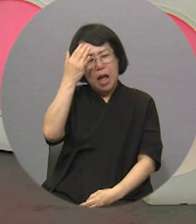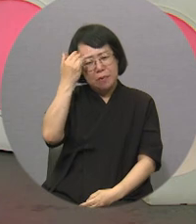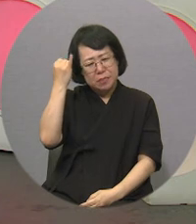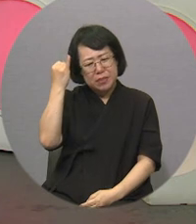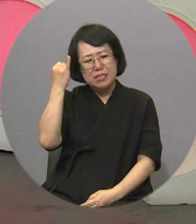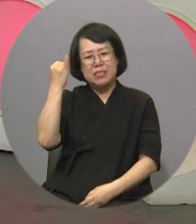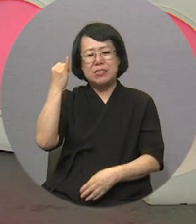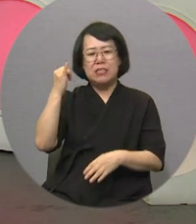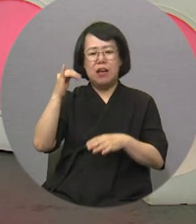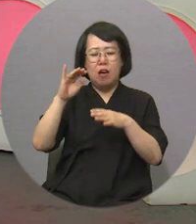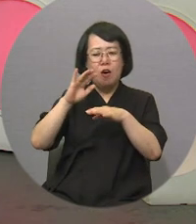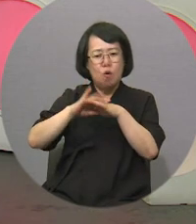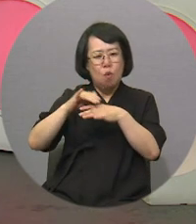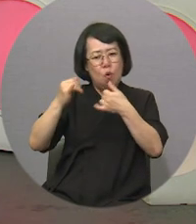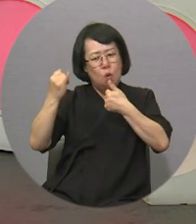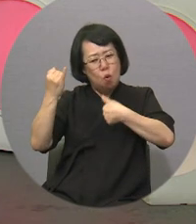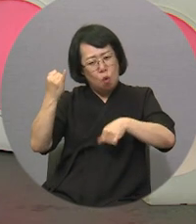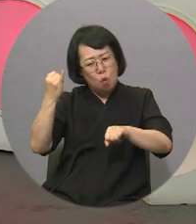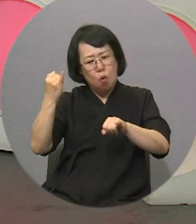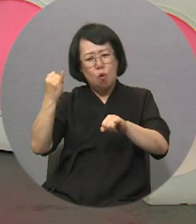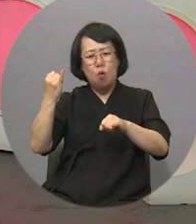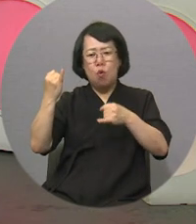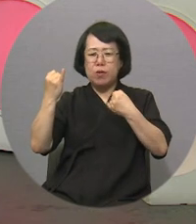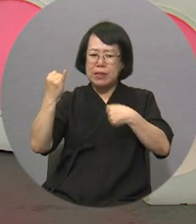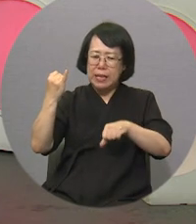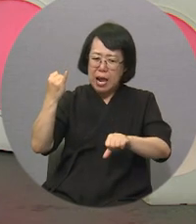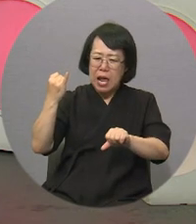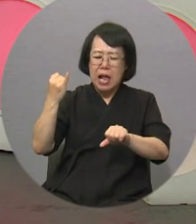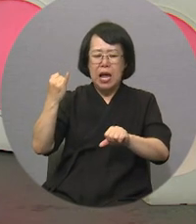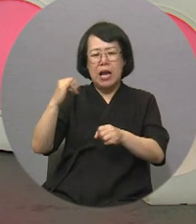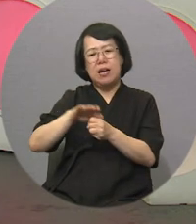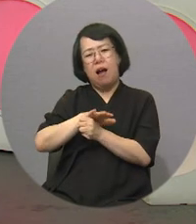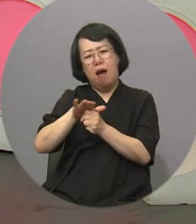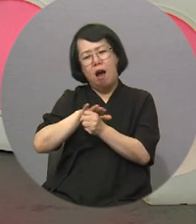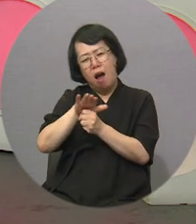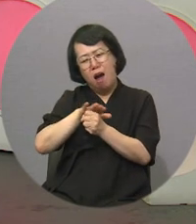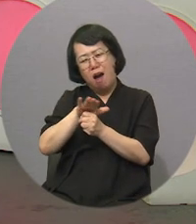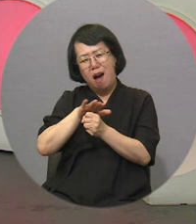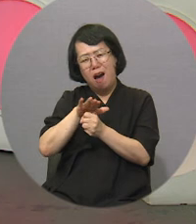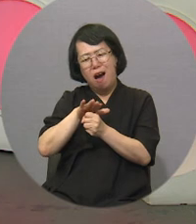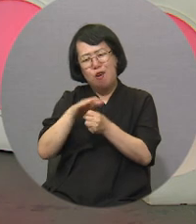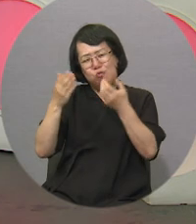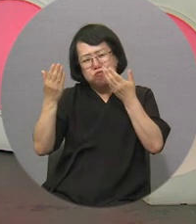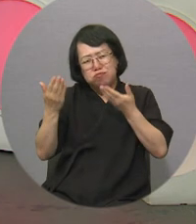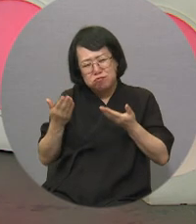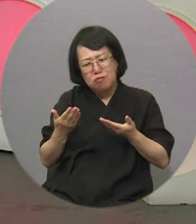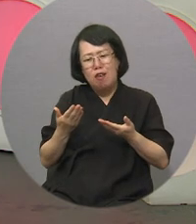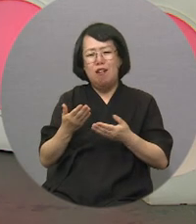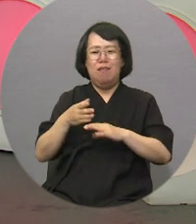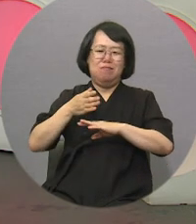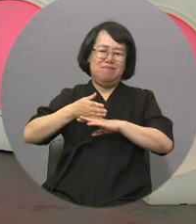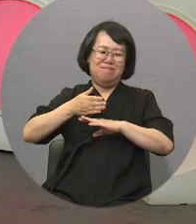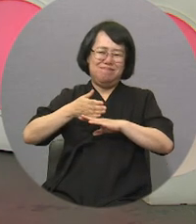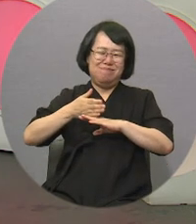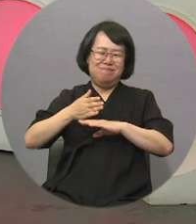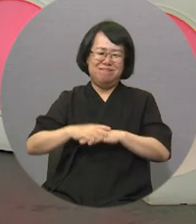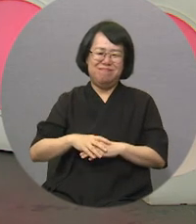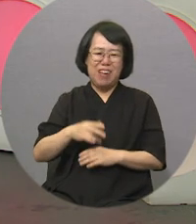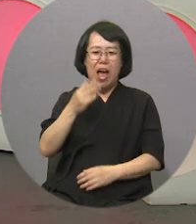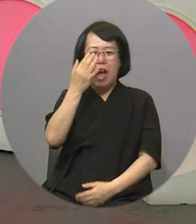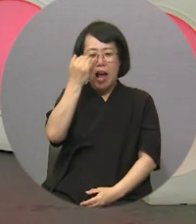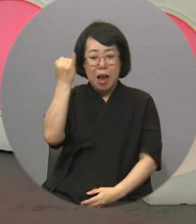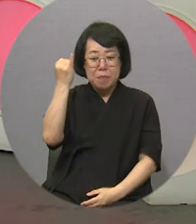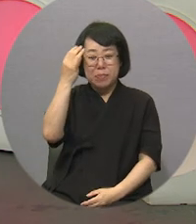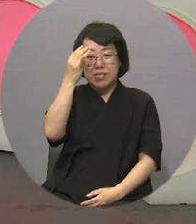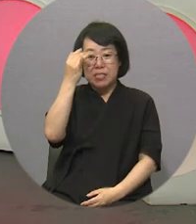지극한 사랑이 너무나 깊어서 네. 참 할머니 있는 분들은 좀 부러운 그런 것도